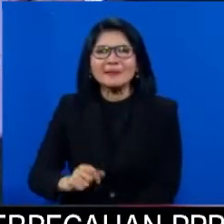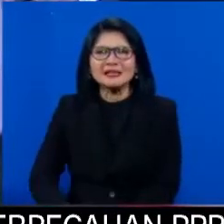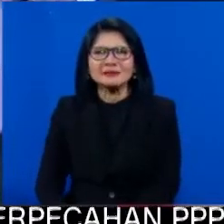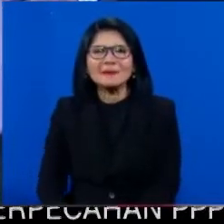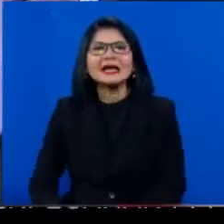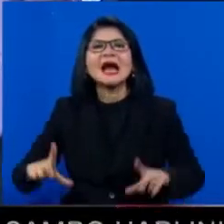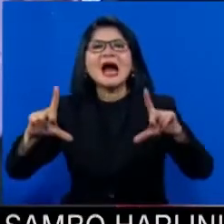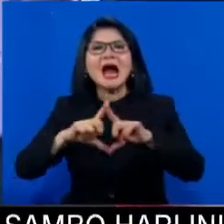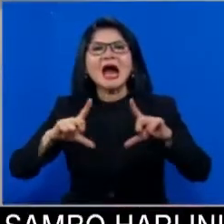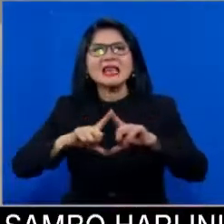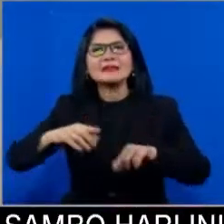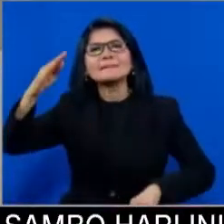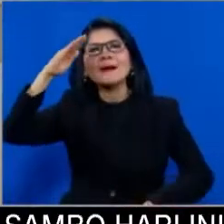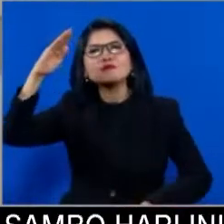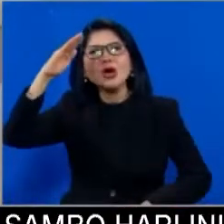pramuka.